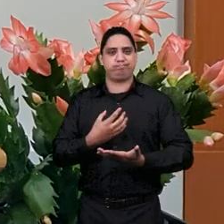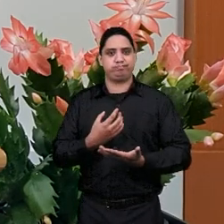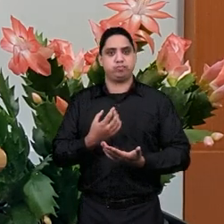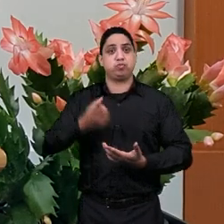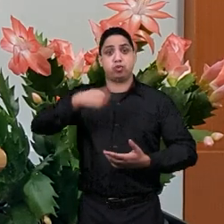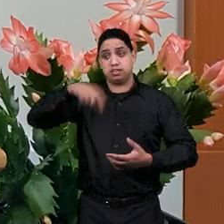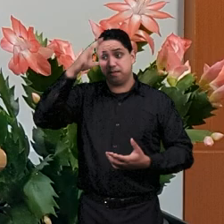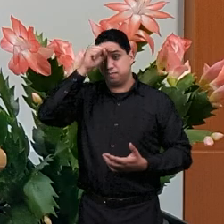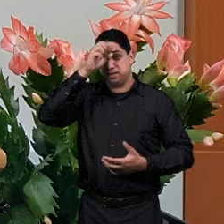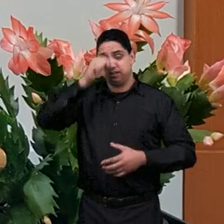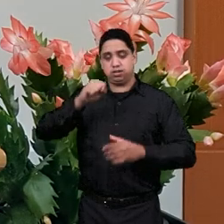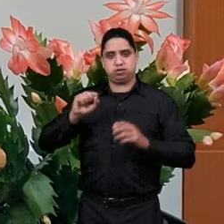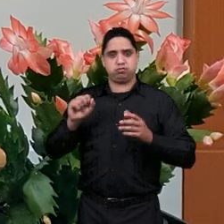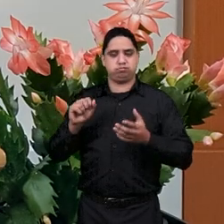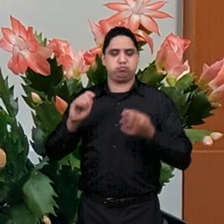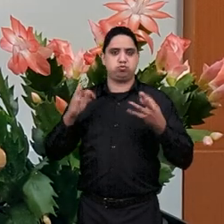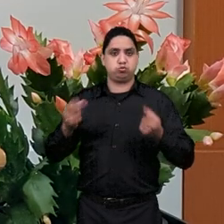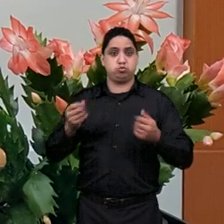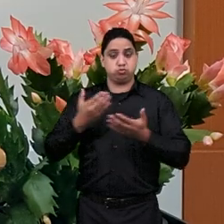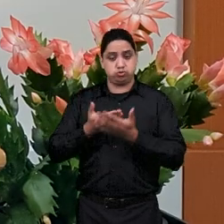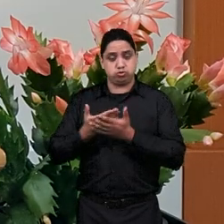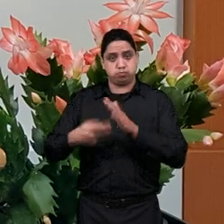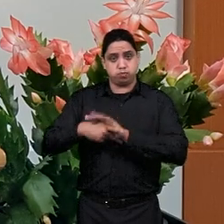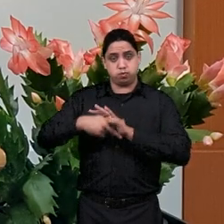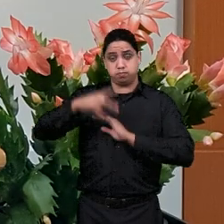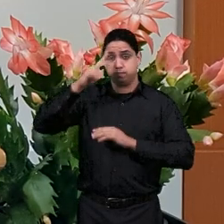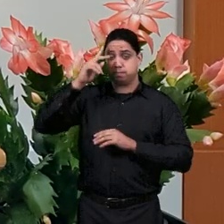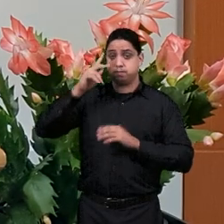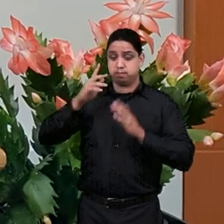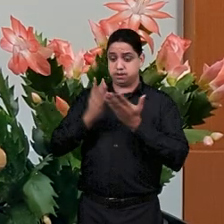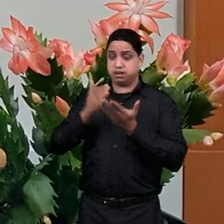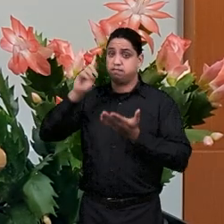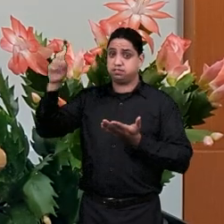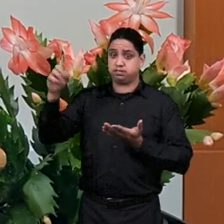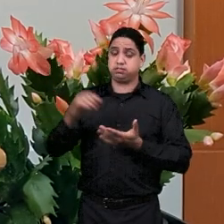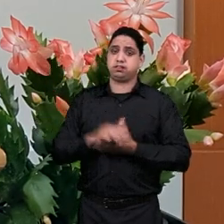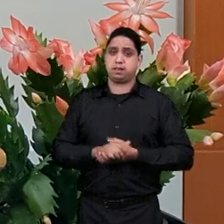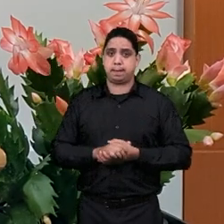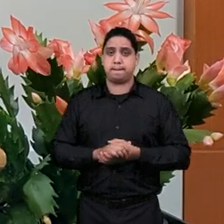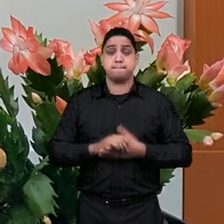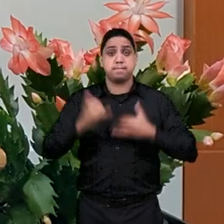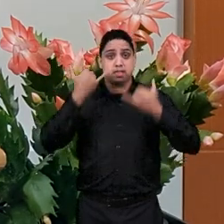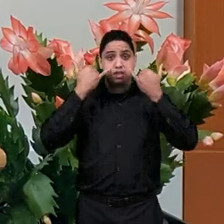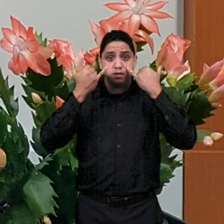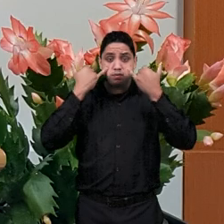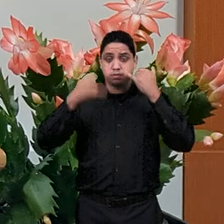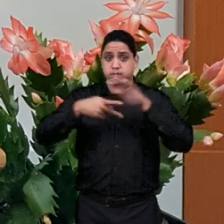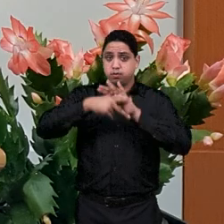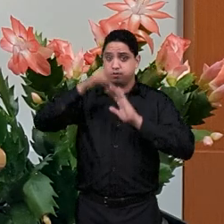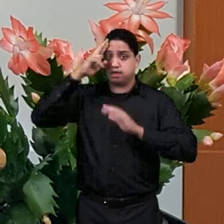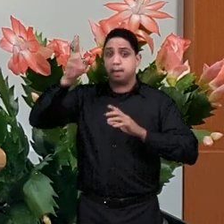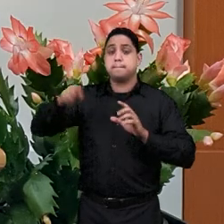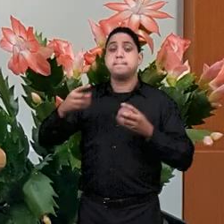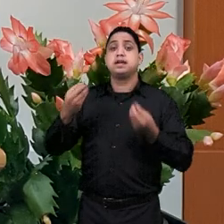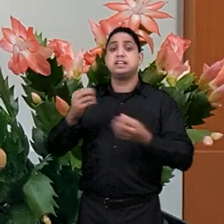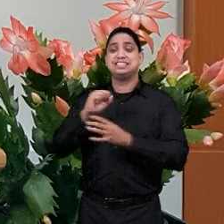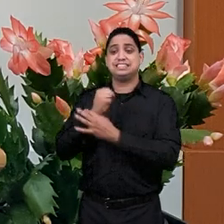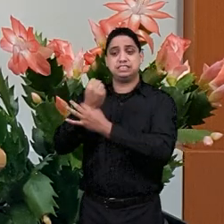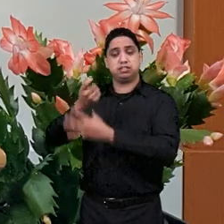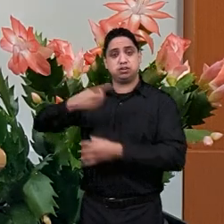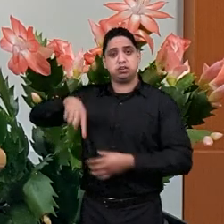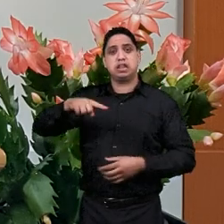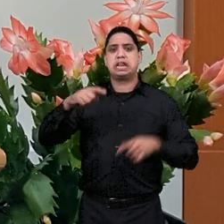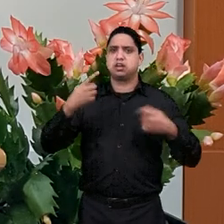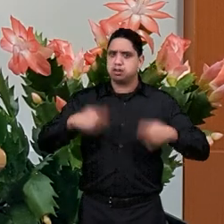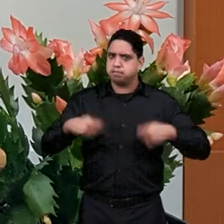présent où les informations de la part du Seigneur sont pour notre sécurité. Et nous devons prendre